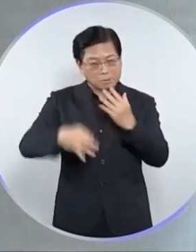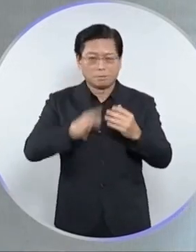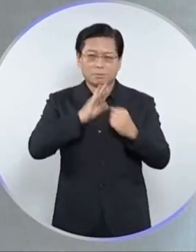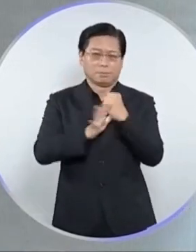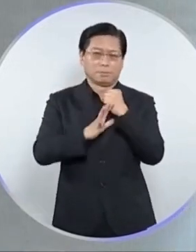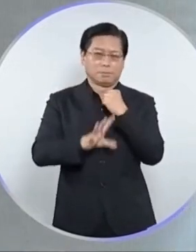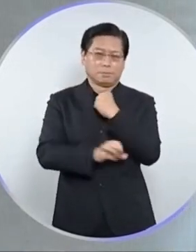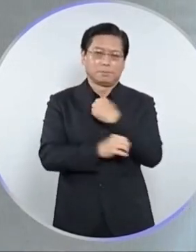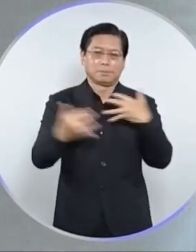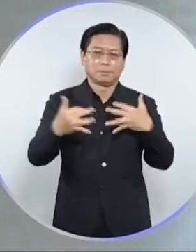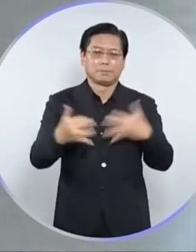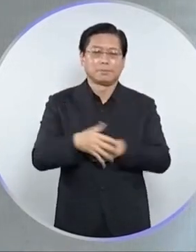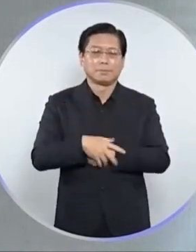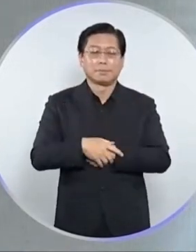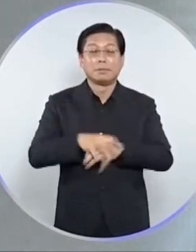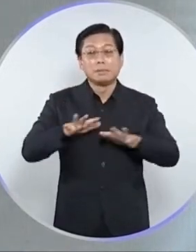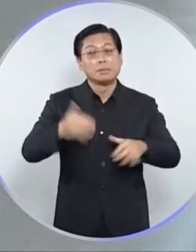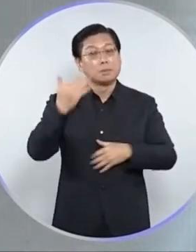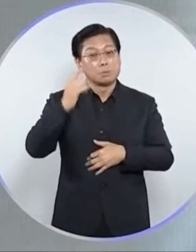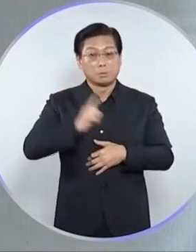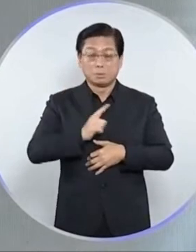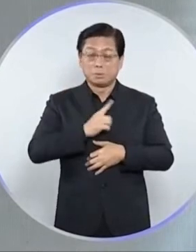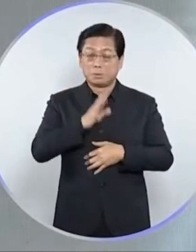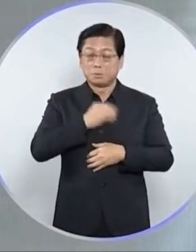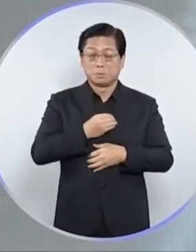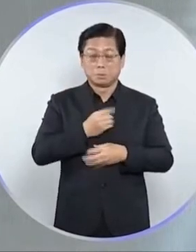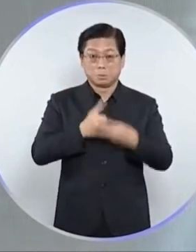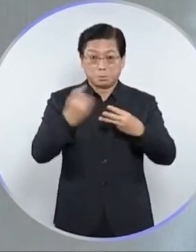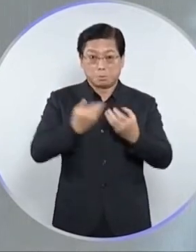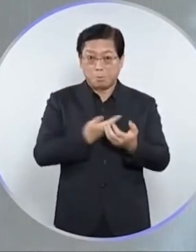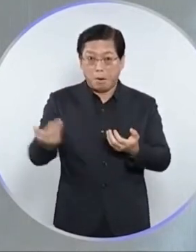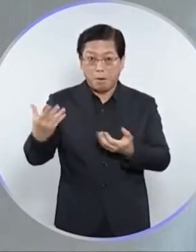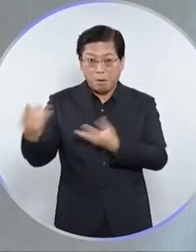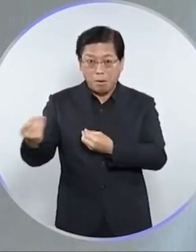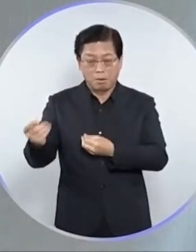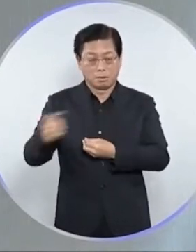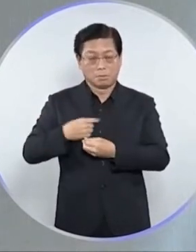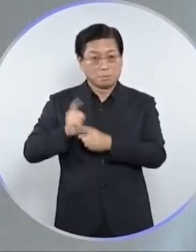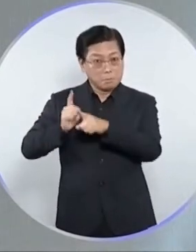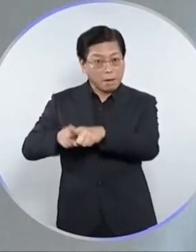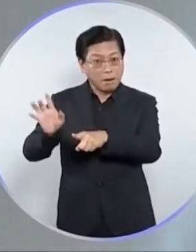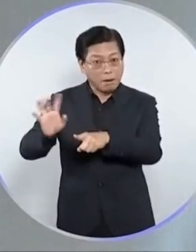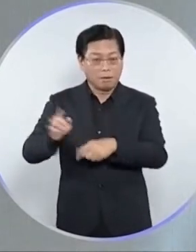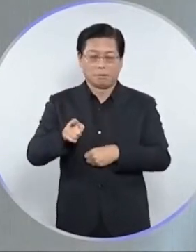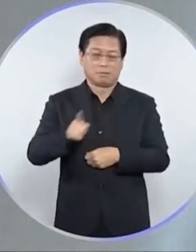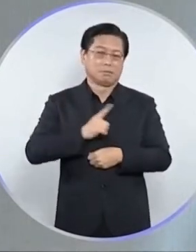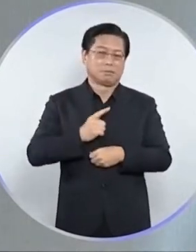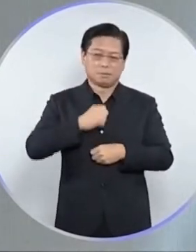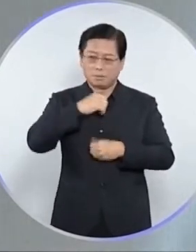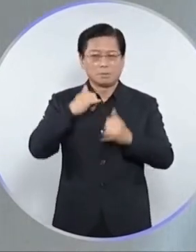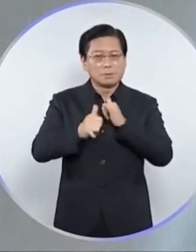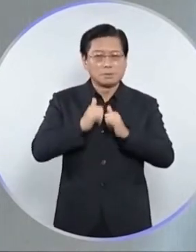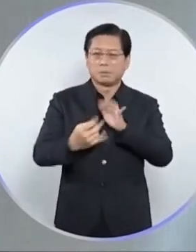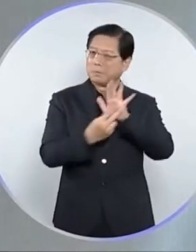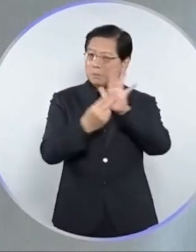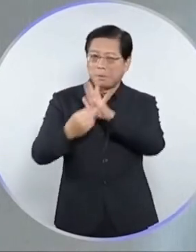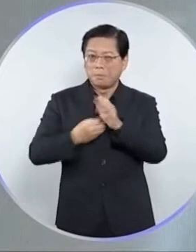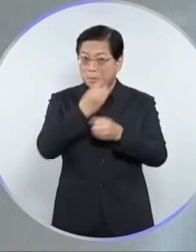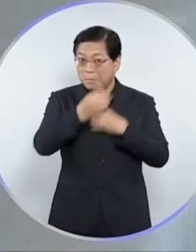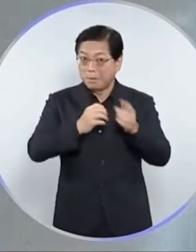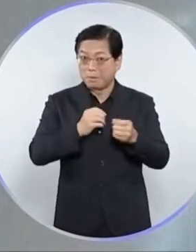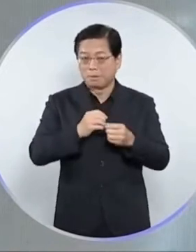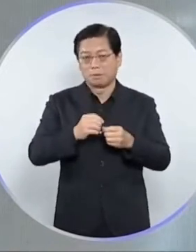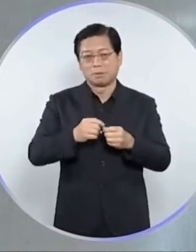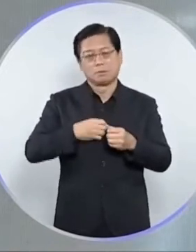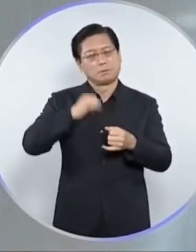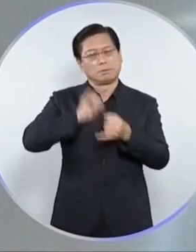本所在。你今天如果不让渡主权，不照中国的要求来做，你们跟台湾社会所讲的这些事情